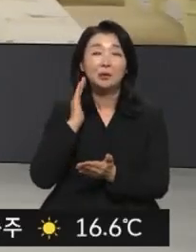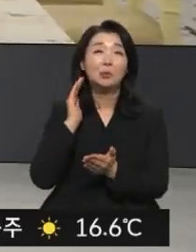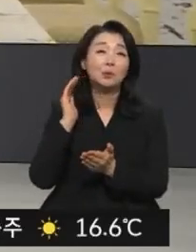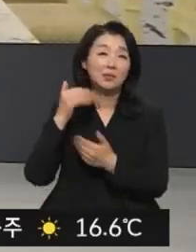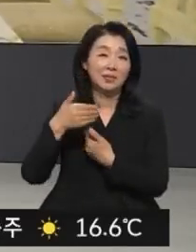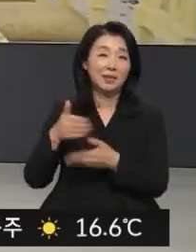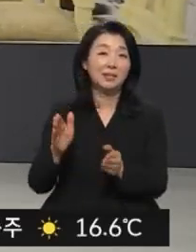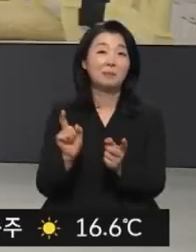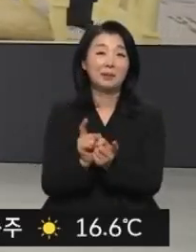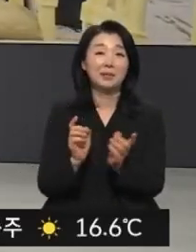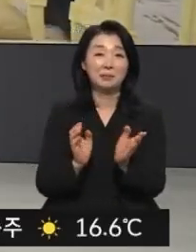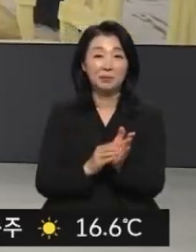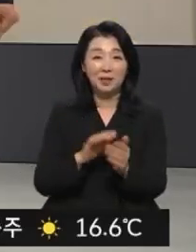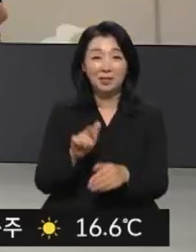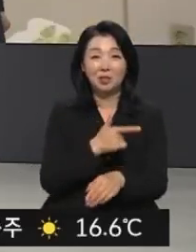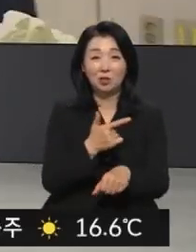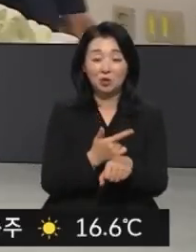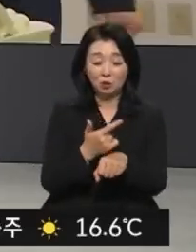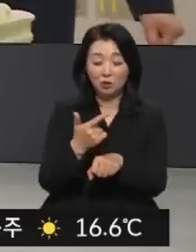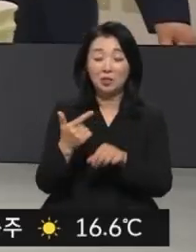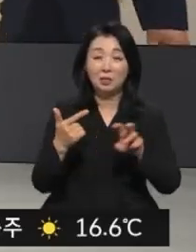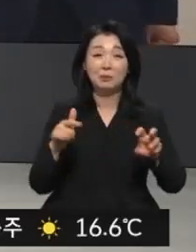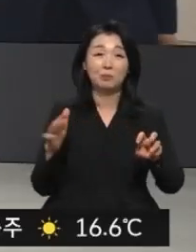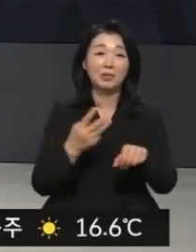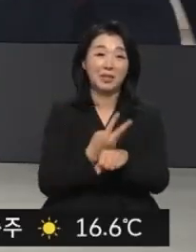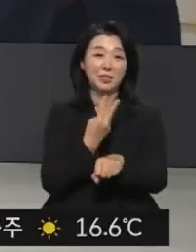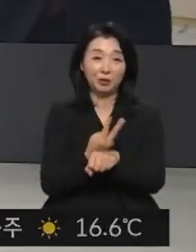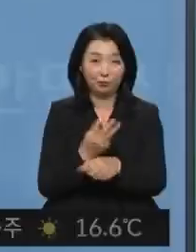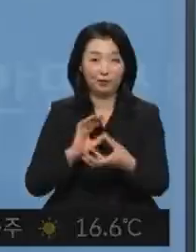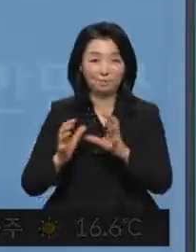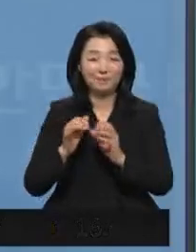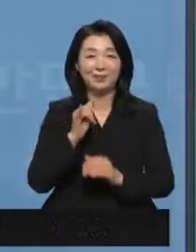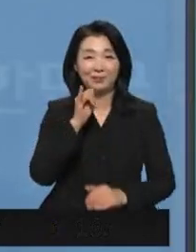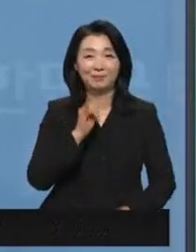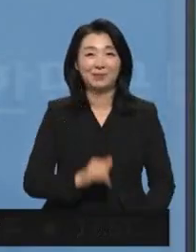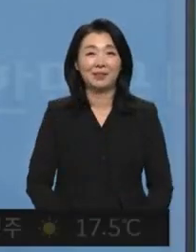6시 반부터 무려 3시간 동안 진행됐습니다.